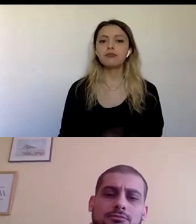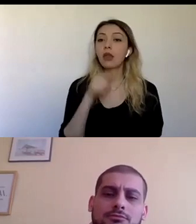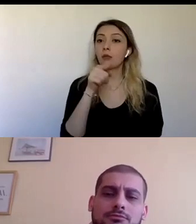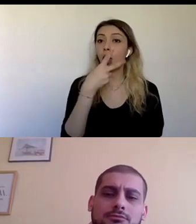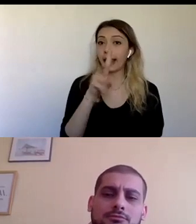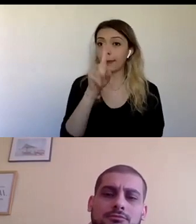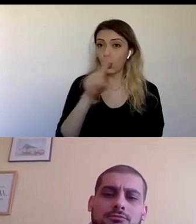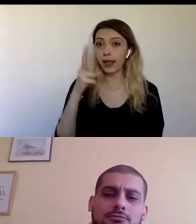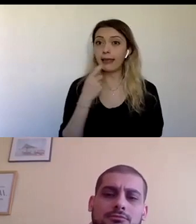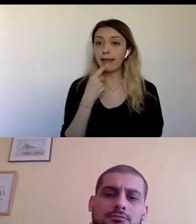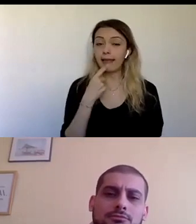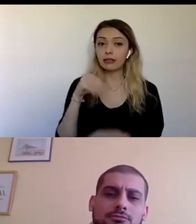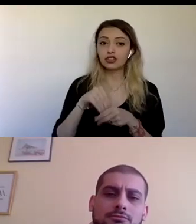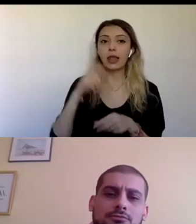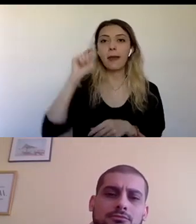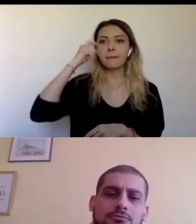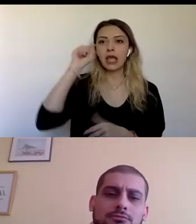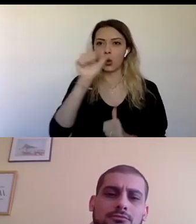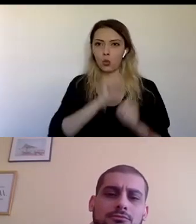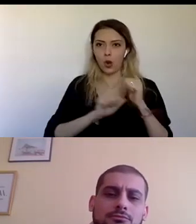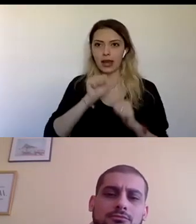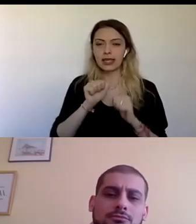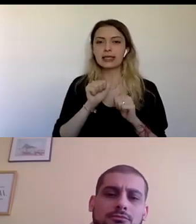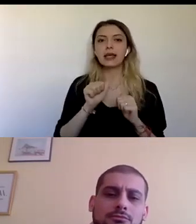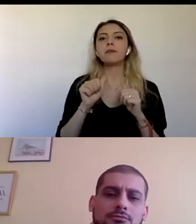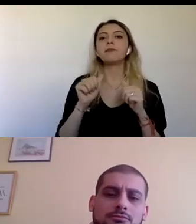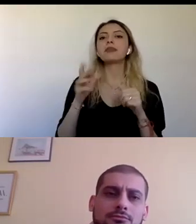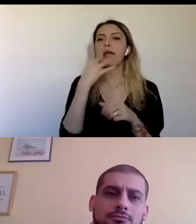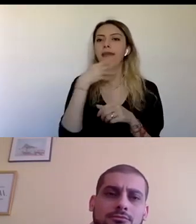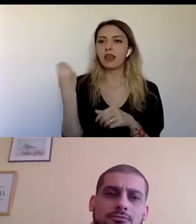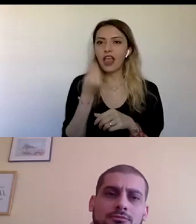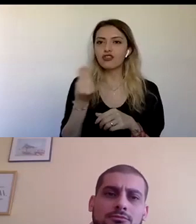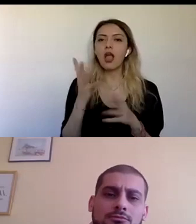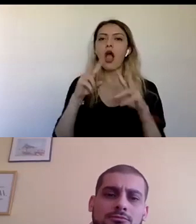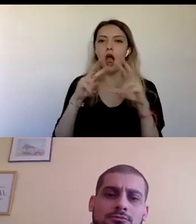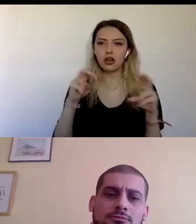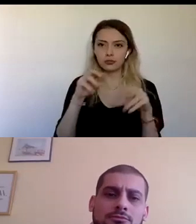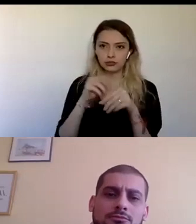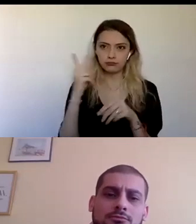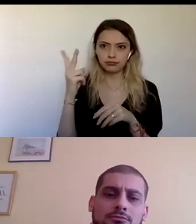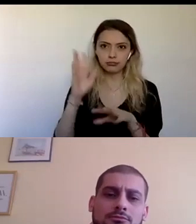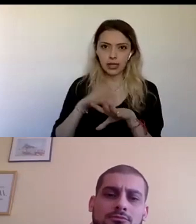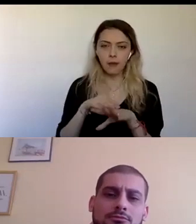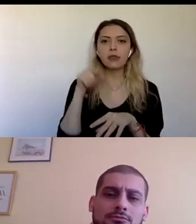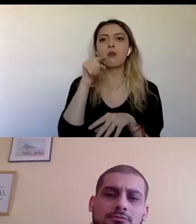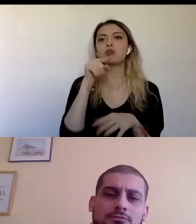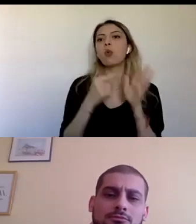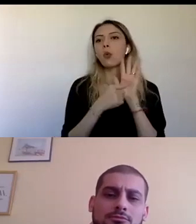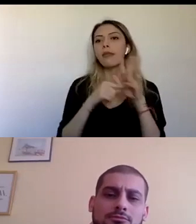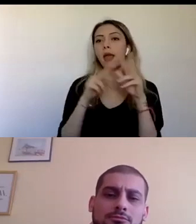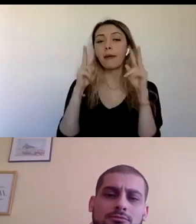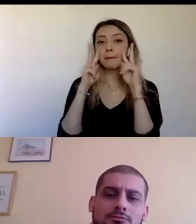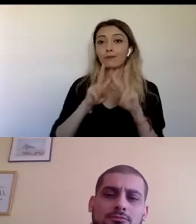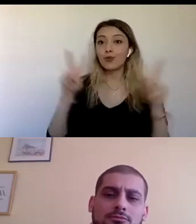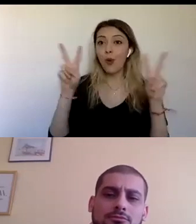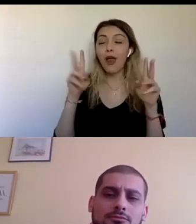Üniversitesi'nde benim de parçası olduğum bir ekip tarafından yapılmış gençlik araştırması. Bu araştırmanın zaten bir kitabı var ama daha politika